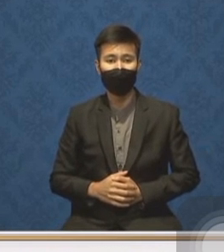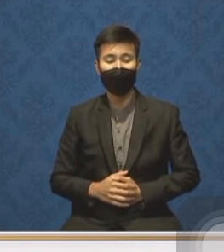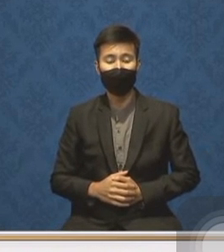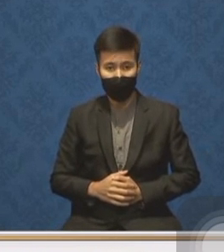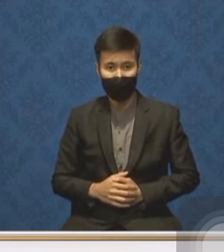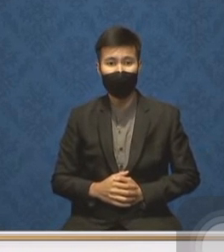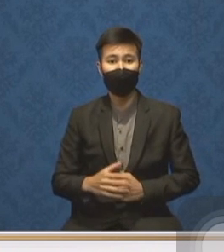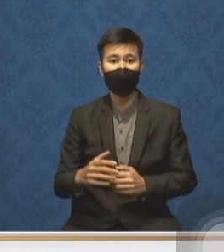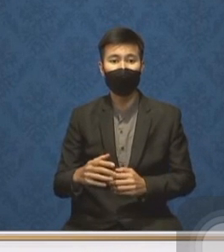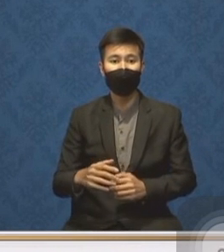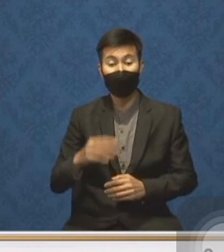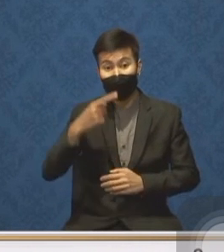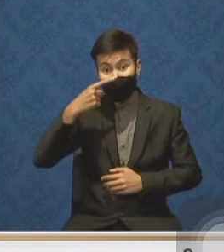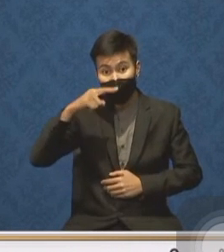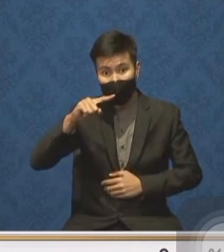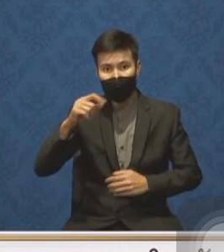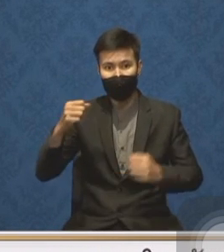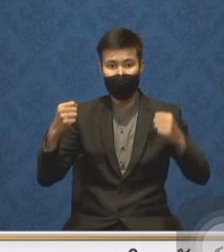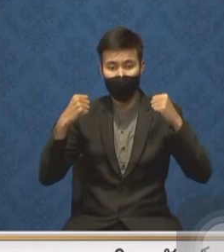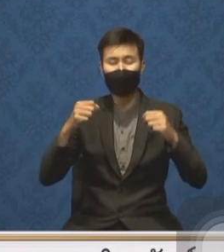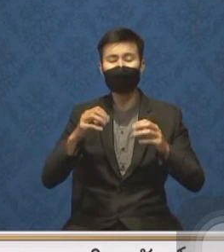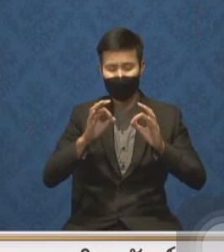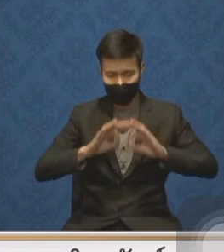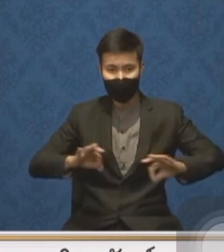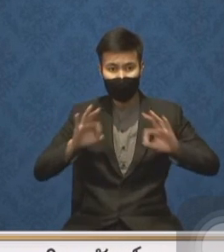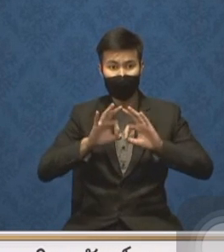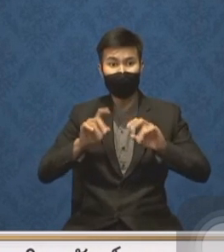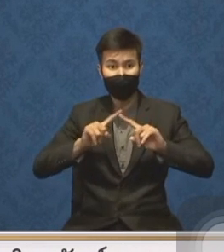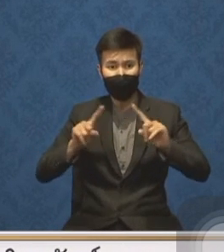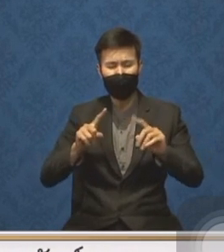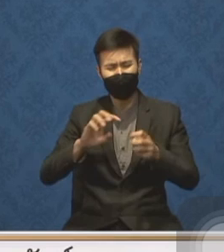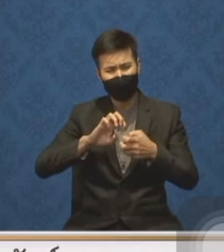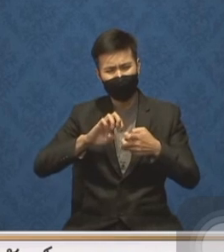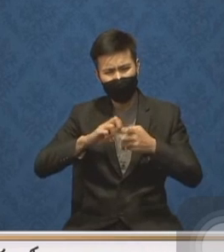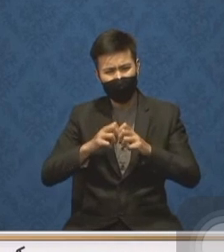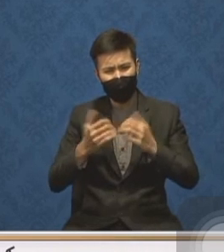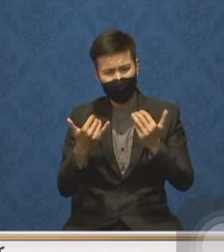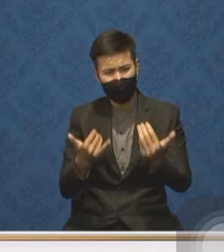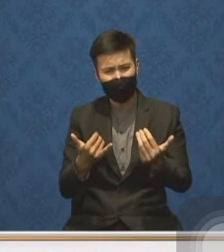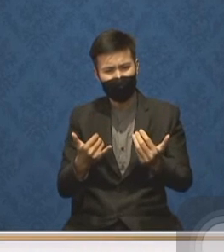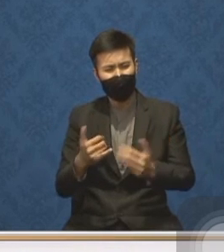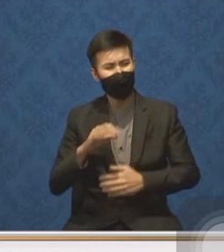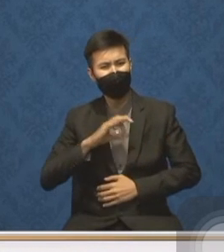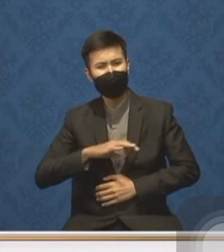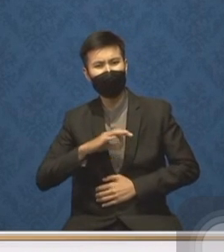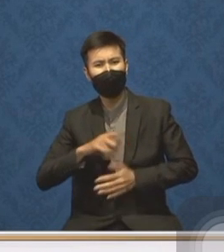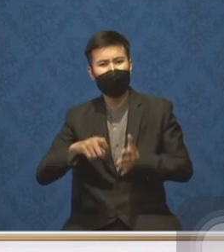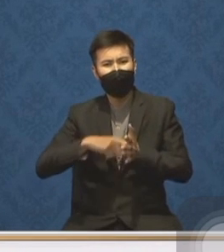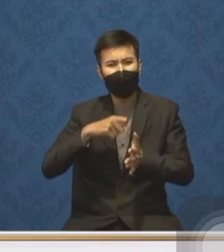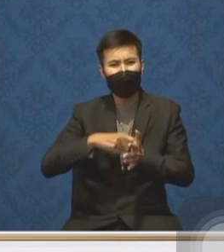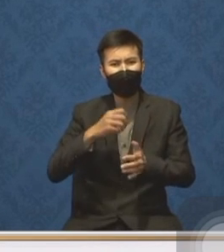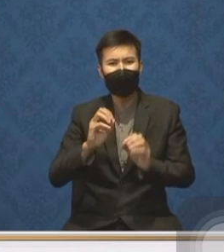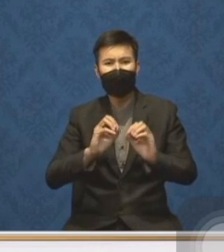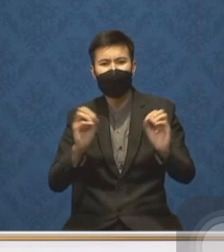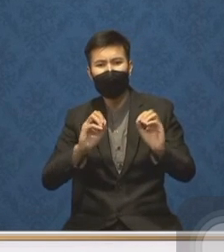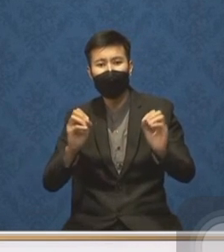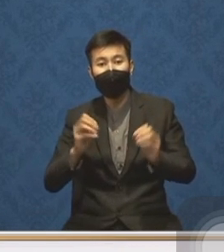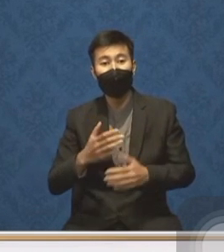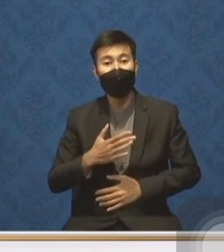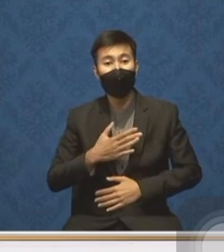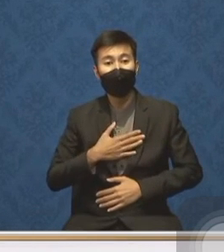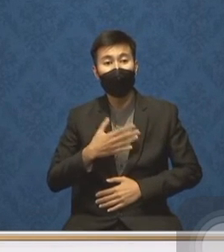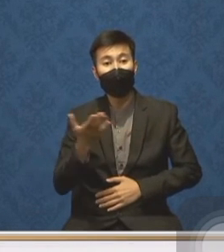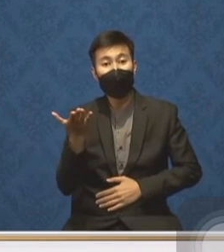คัญครับแต่ในสภาวะแบบนี้การใช้งบแบบนี้ไม่สมเหตุสมผลนะครับผมขอยืมนะครับผมขอยืมคำ